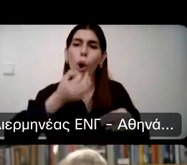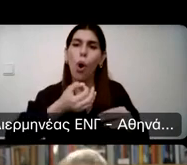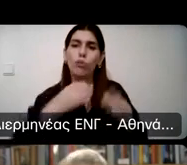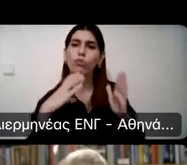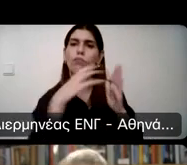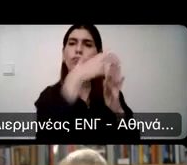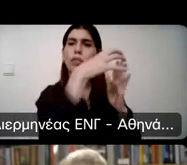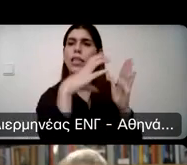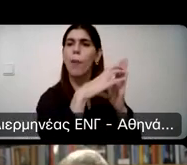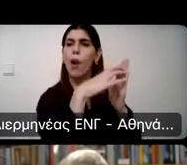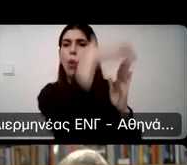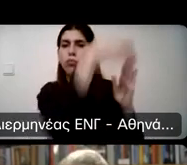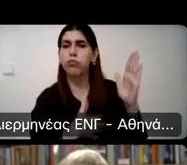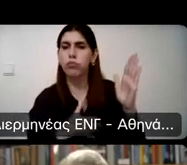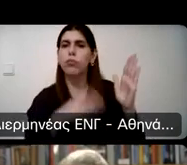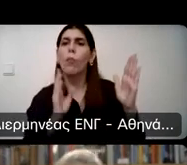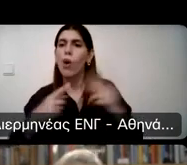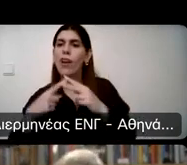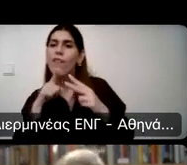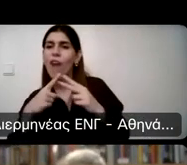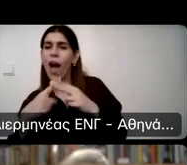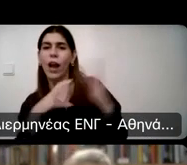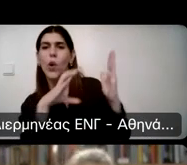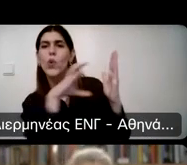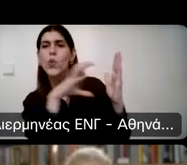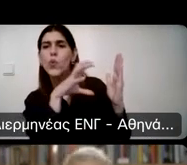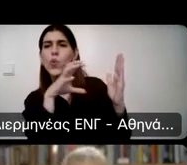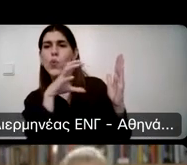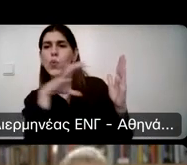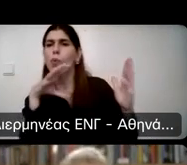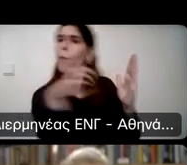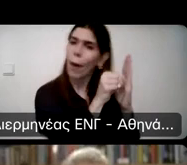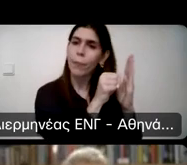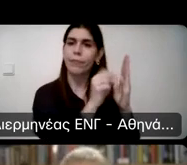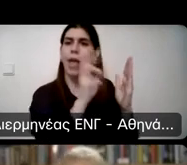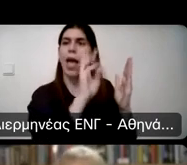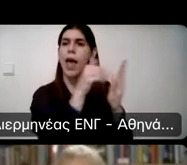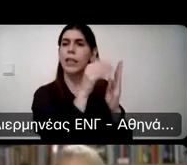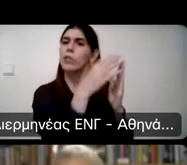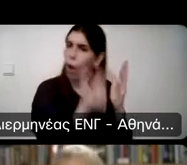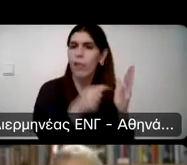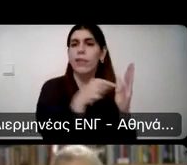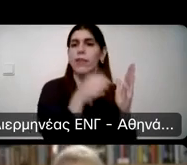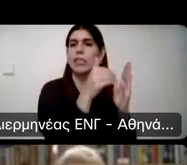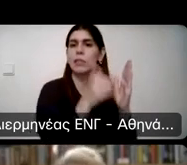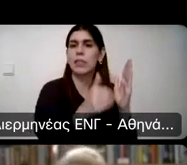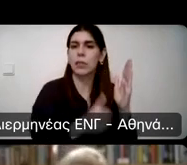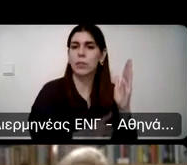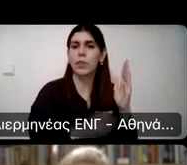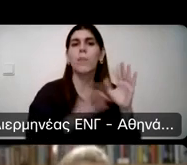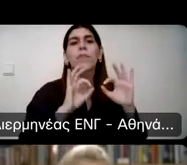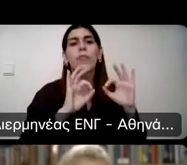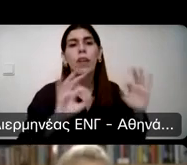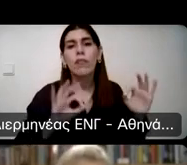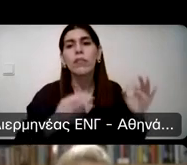η οποία περιλαμβάνει ένα σύνολο εργαλείων ανίχνευσης του ρατσισμού σε αντιρατσιστικά κείμενα. Να πω εδώ ότι στα slide υπάρχουν περισσότερες πληροφορίες από